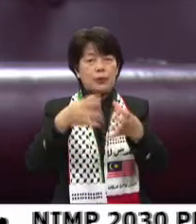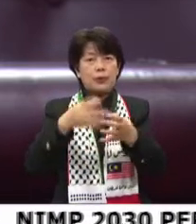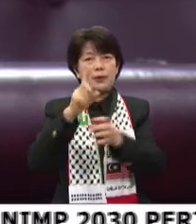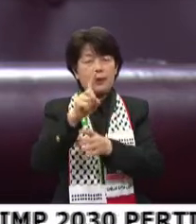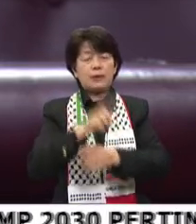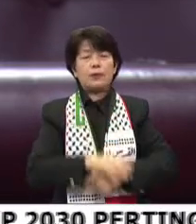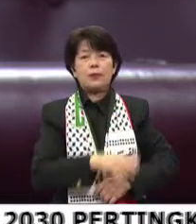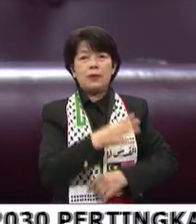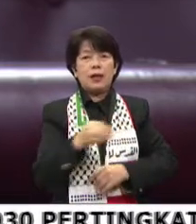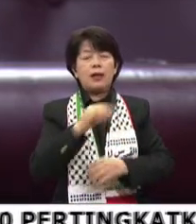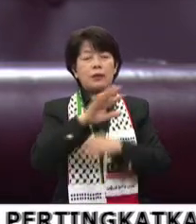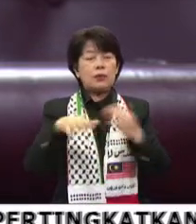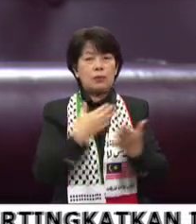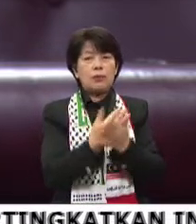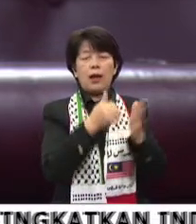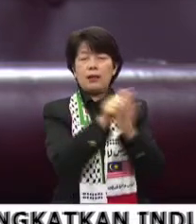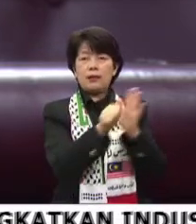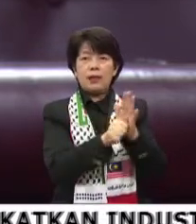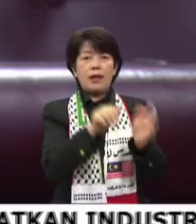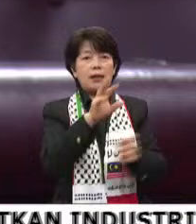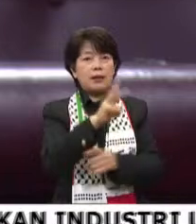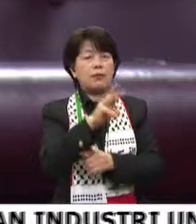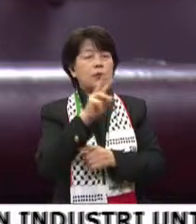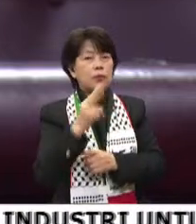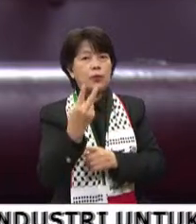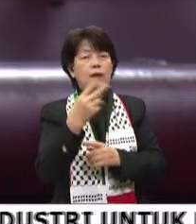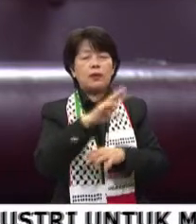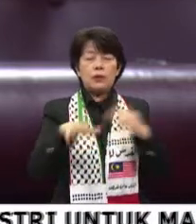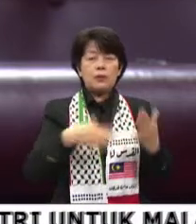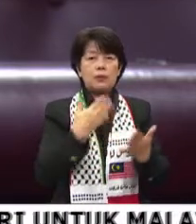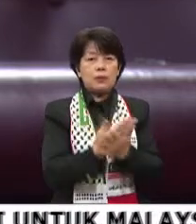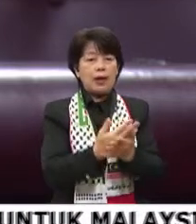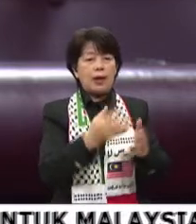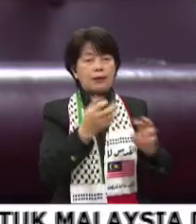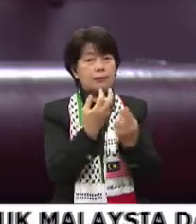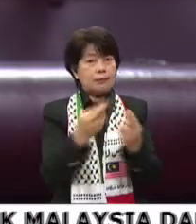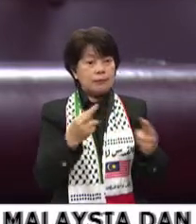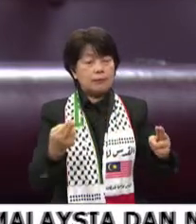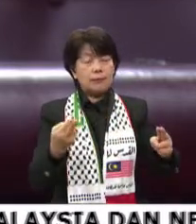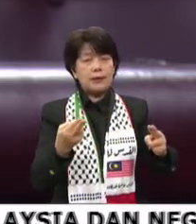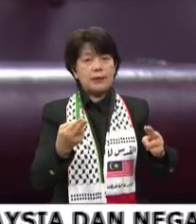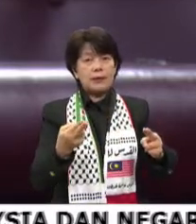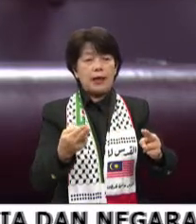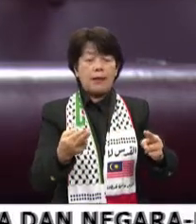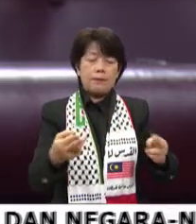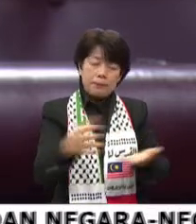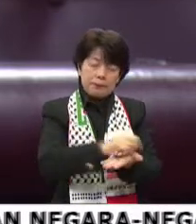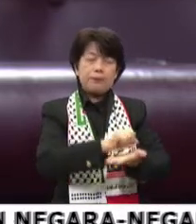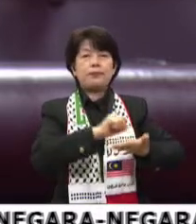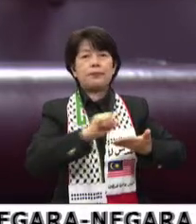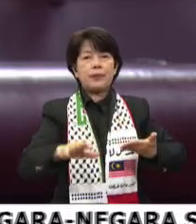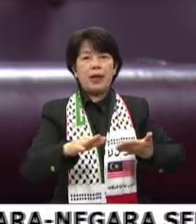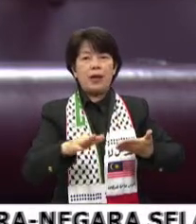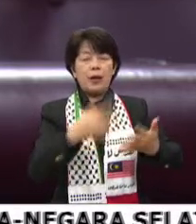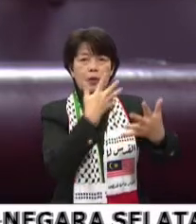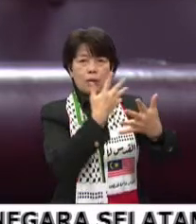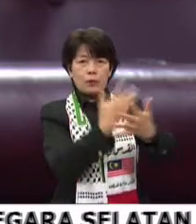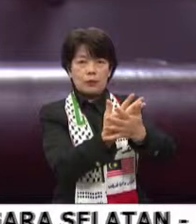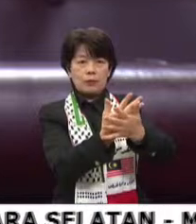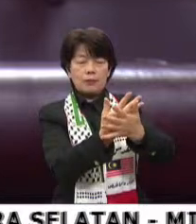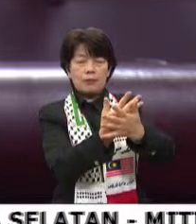622 akta 262 masing-masing dengan meniadakan dengan izin remove hukuman